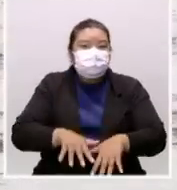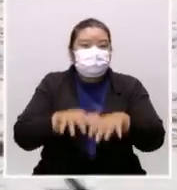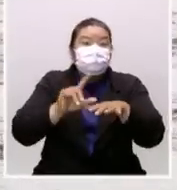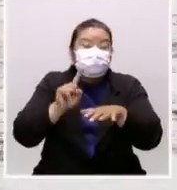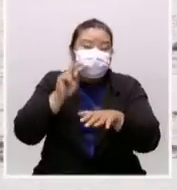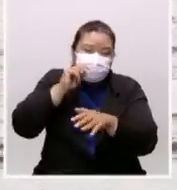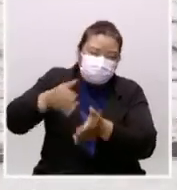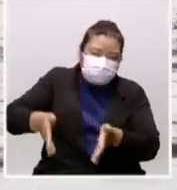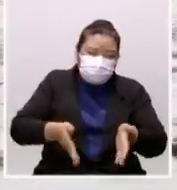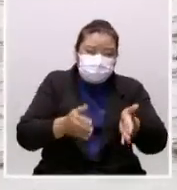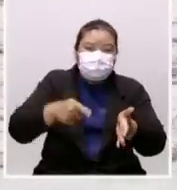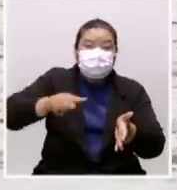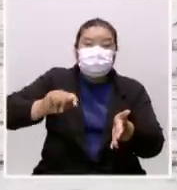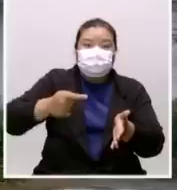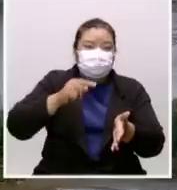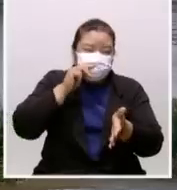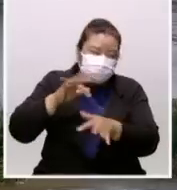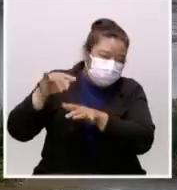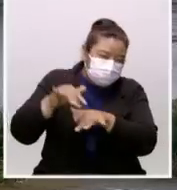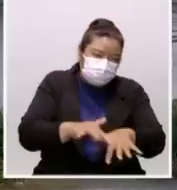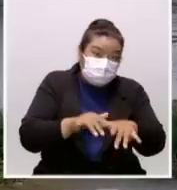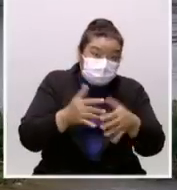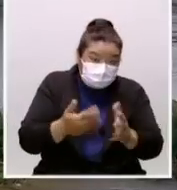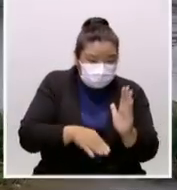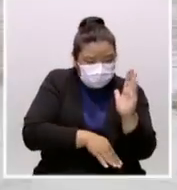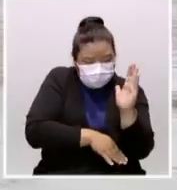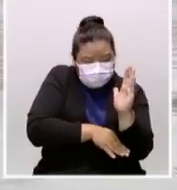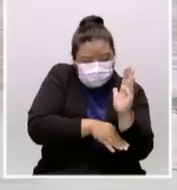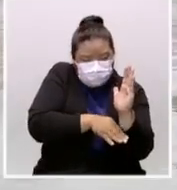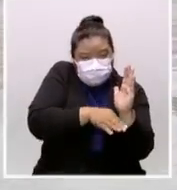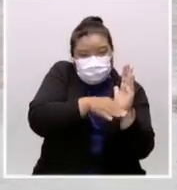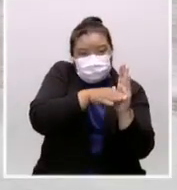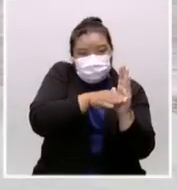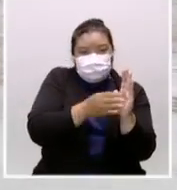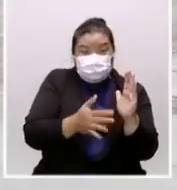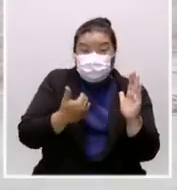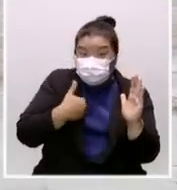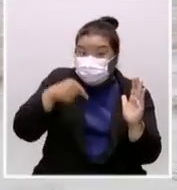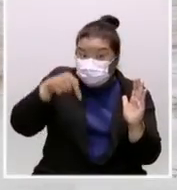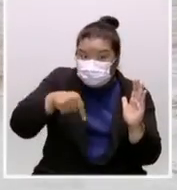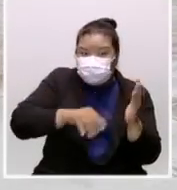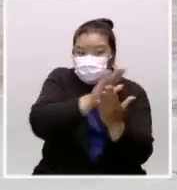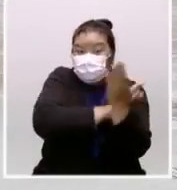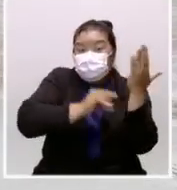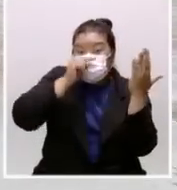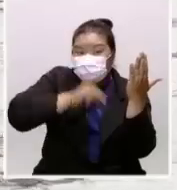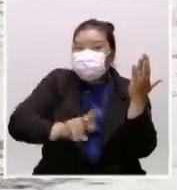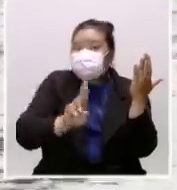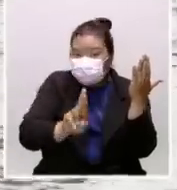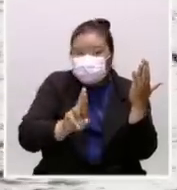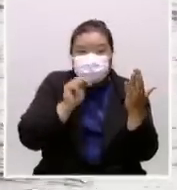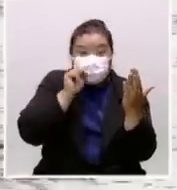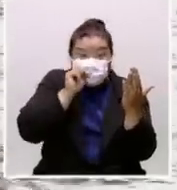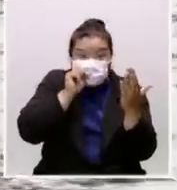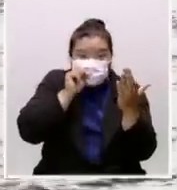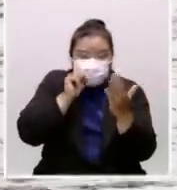น้ำในแม่น้ำปิงเนี่ยมันเพิ่มสูงขึ้นอย่างต่อเนื่องครับสำหรับในหลายพื้นที่ช่วงนี้ต้องติดตามระดับน้ำนะครับเช่